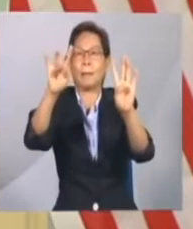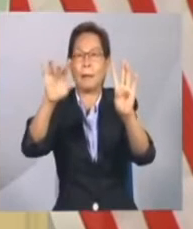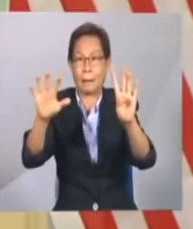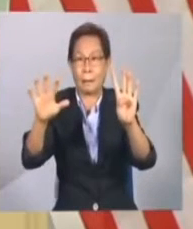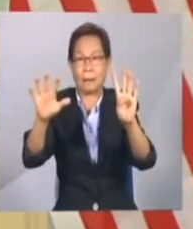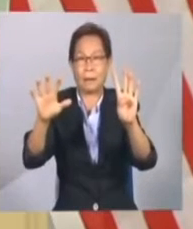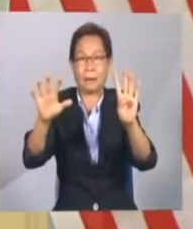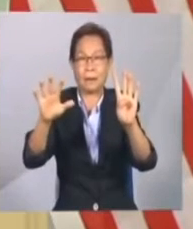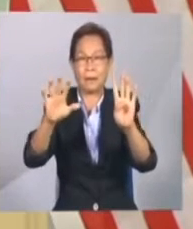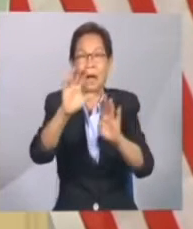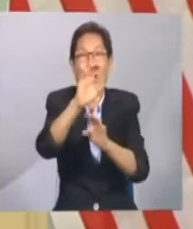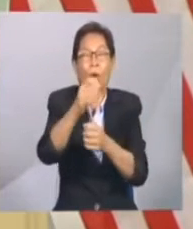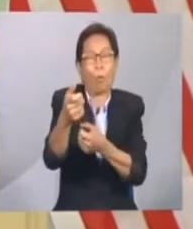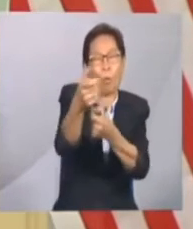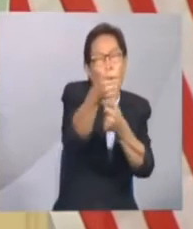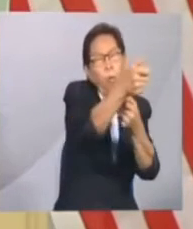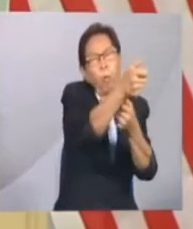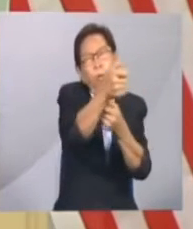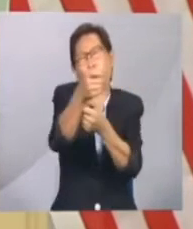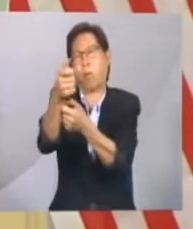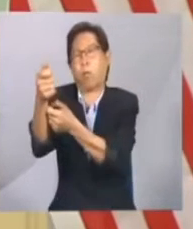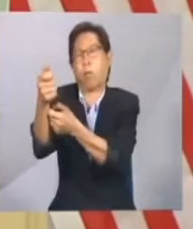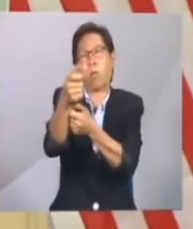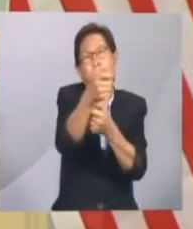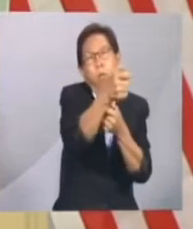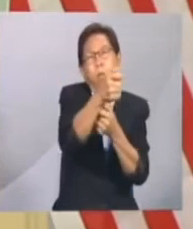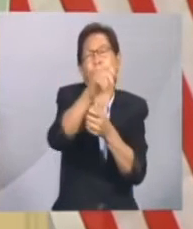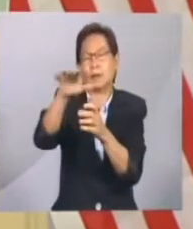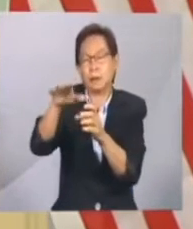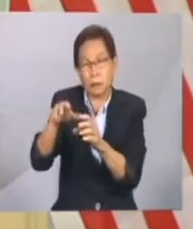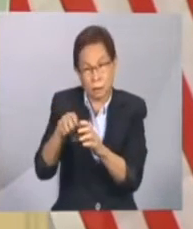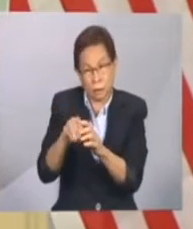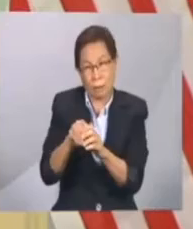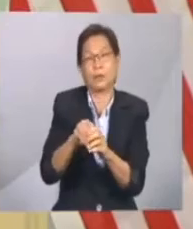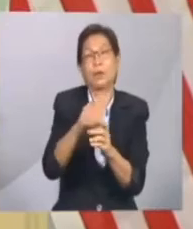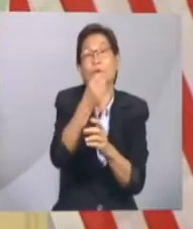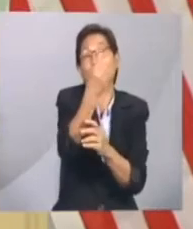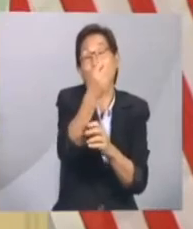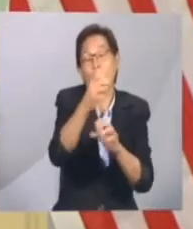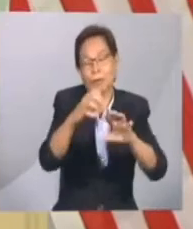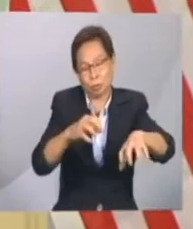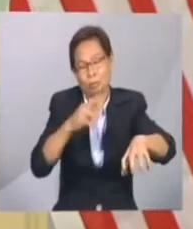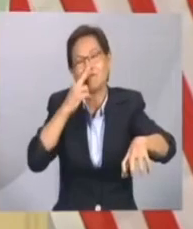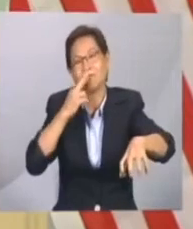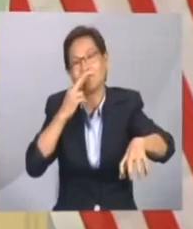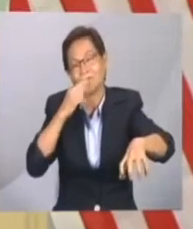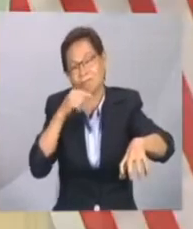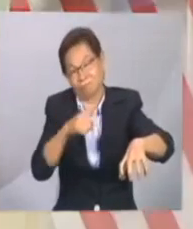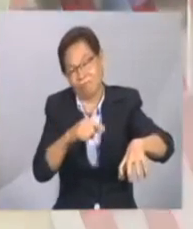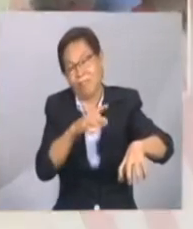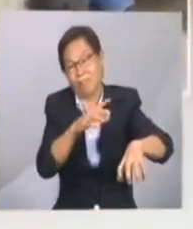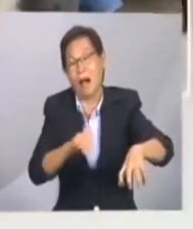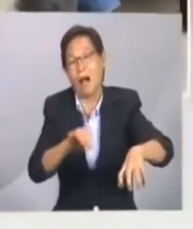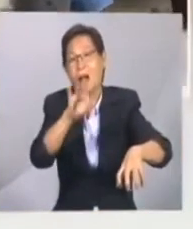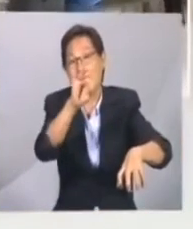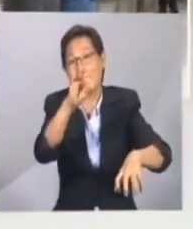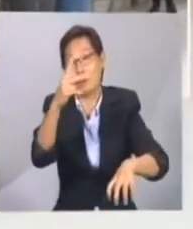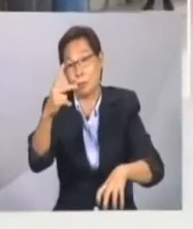4,885 operasi sanitasi termasuk 12 zon merah dan sebanyak